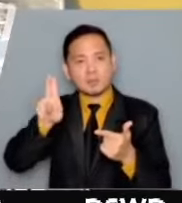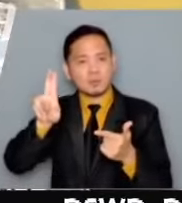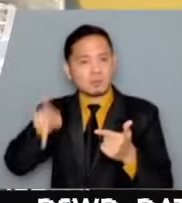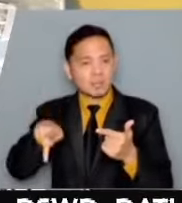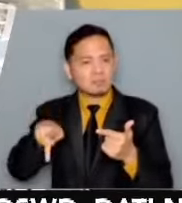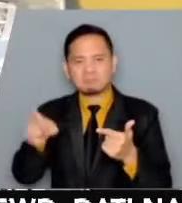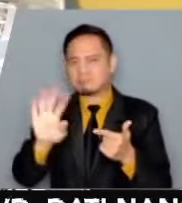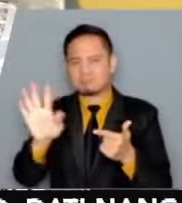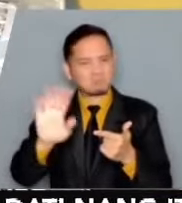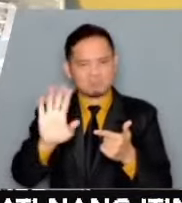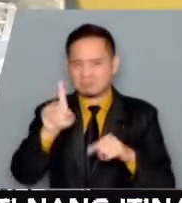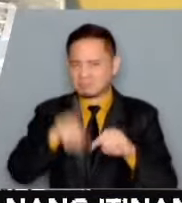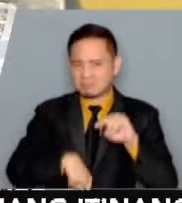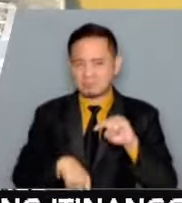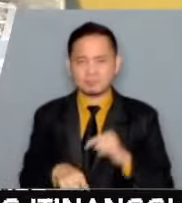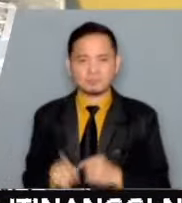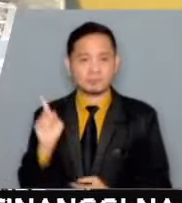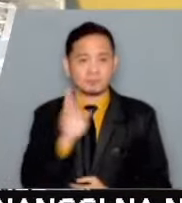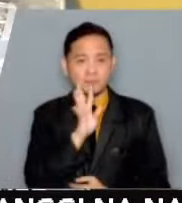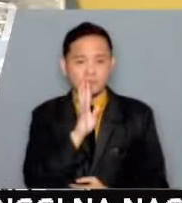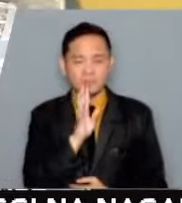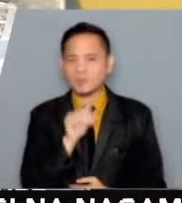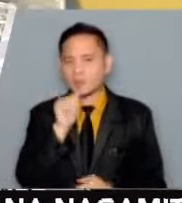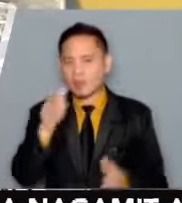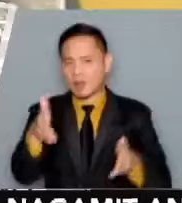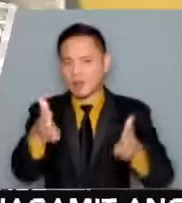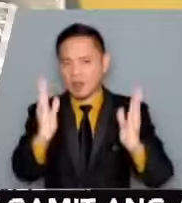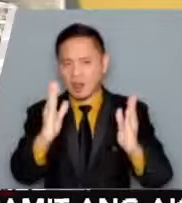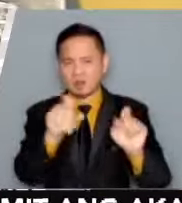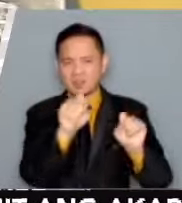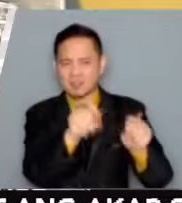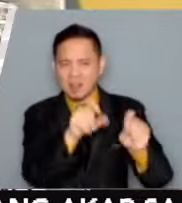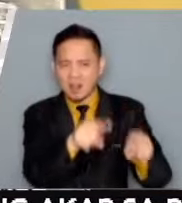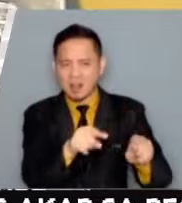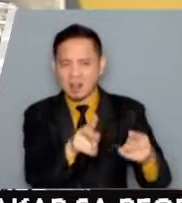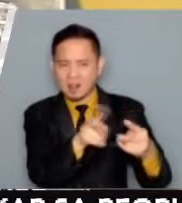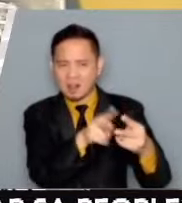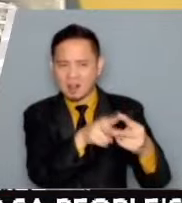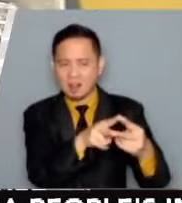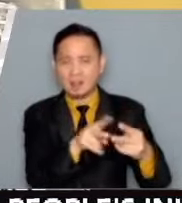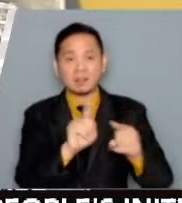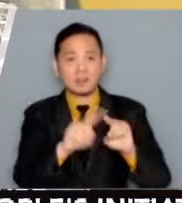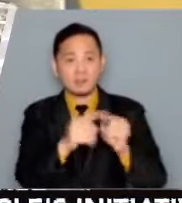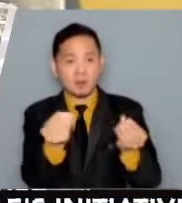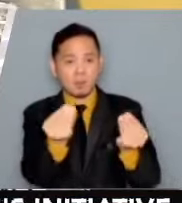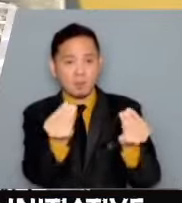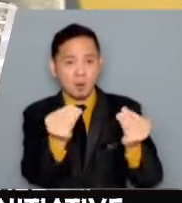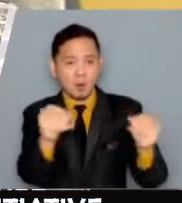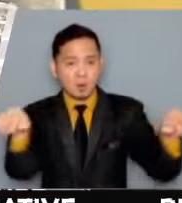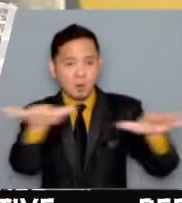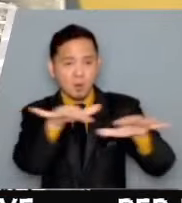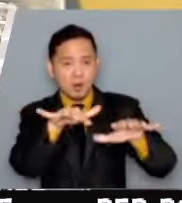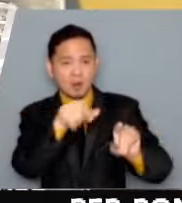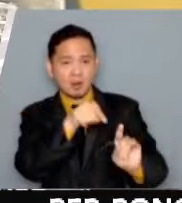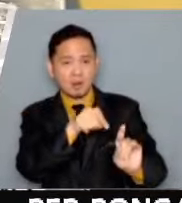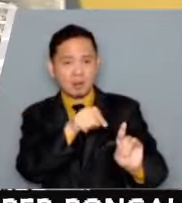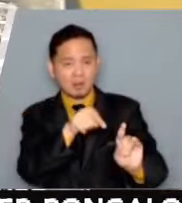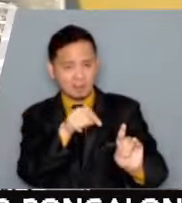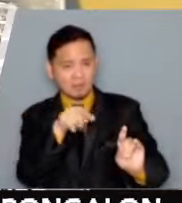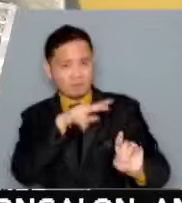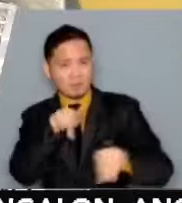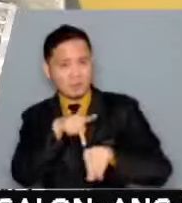even allowed to sell to alienate property property property natin